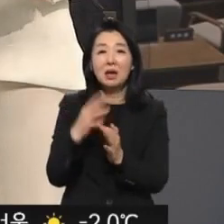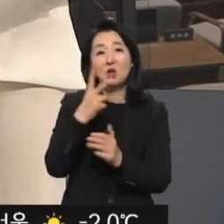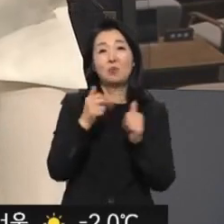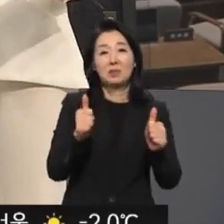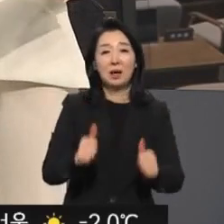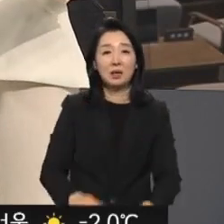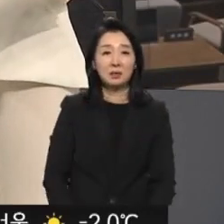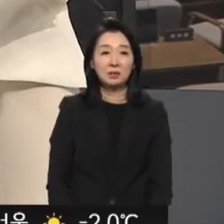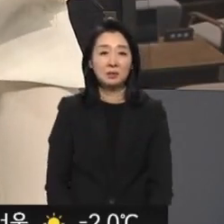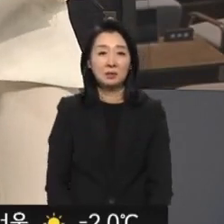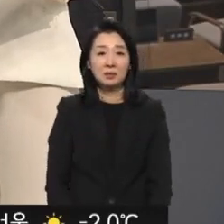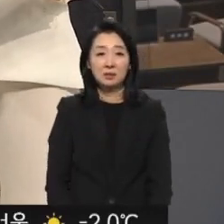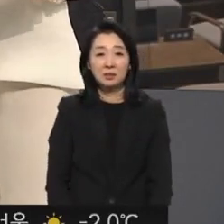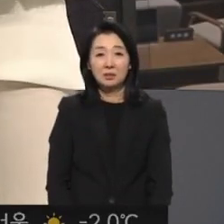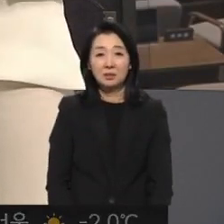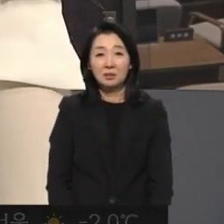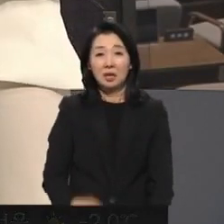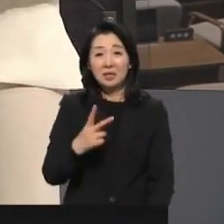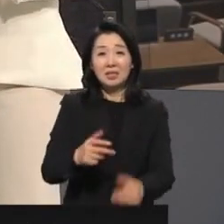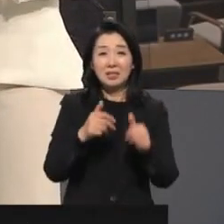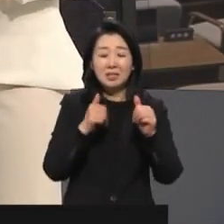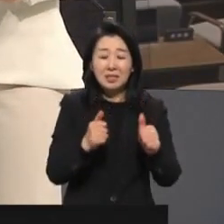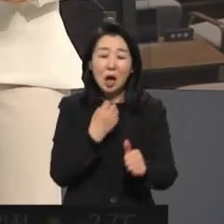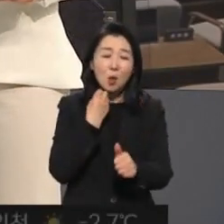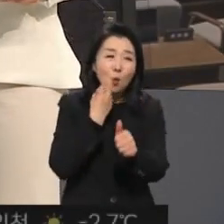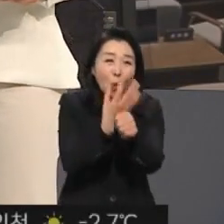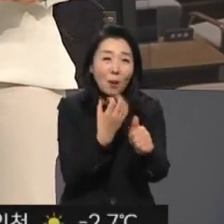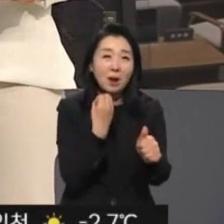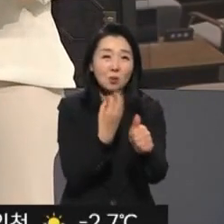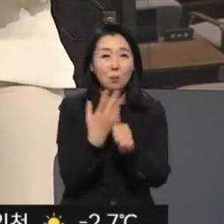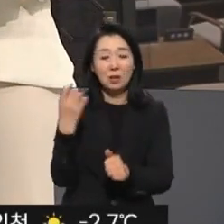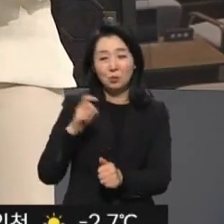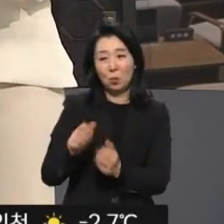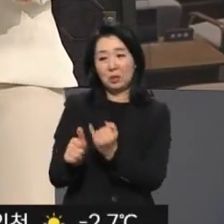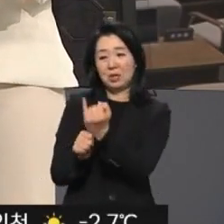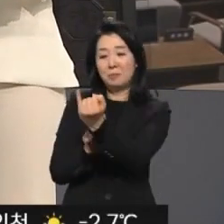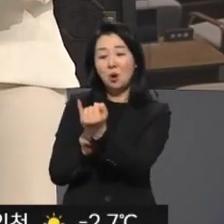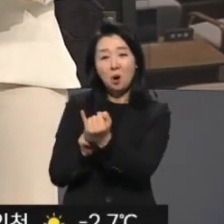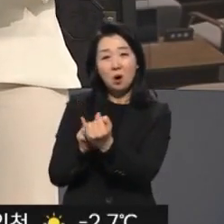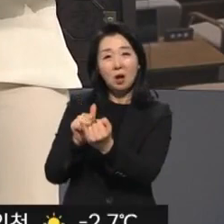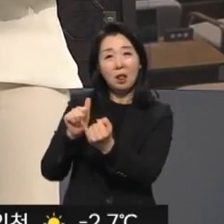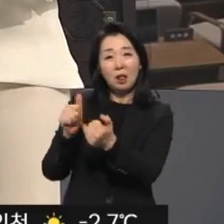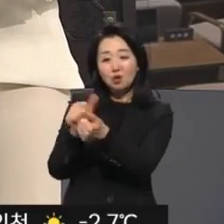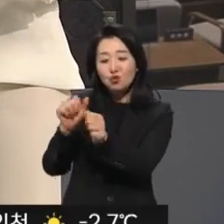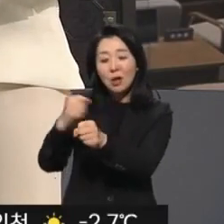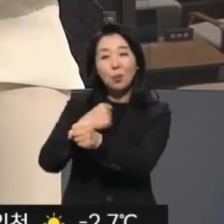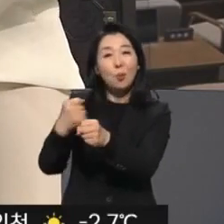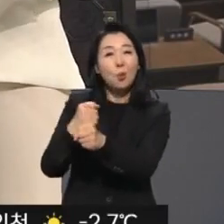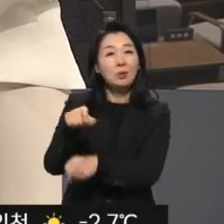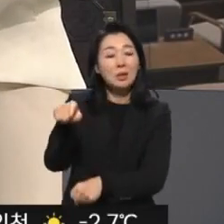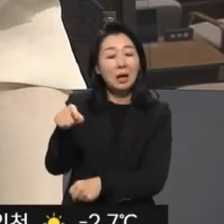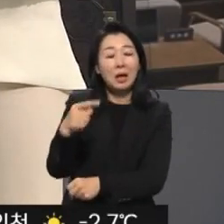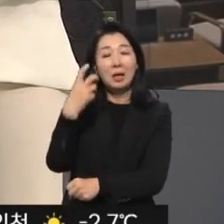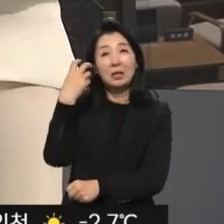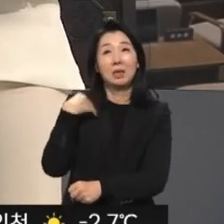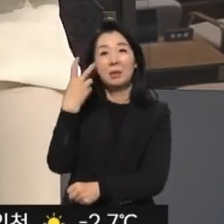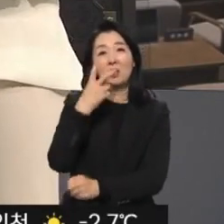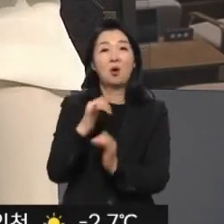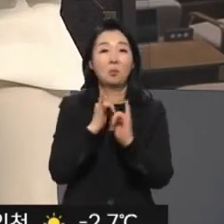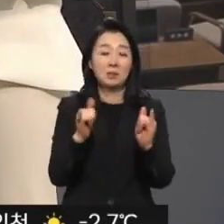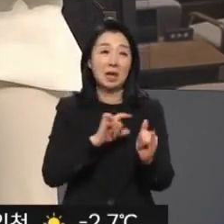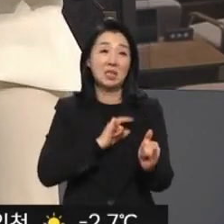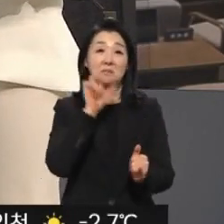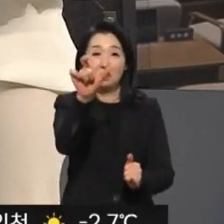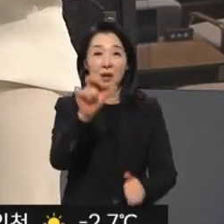지칭했습니다. 여권 인사들이 연루된 고발 사주 의혹, 그리고 김건희 여사의 도이치모터스 주가 조작 의혹 담당 검사들의